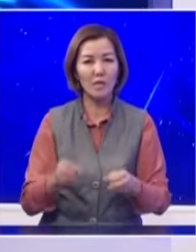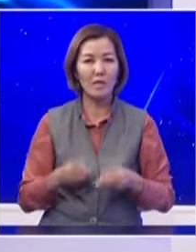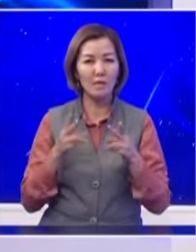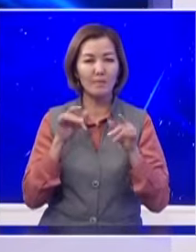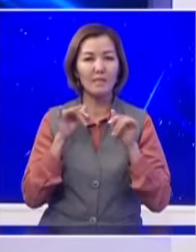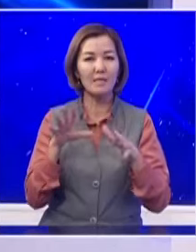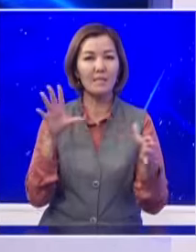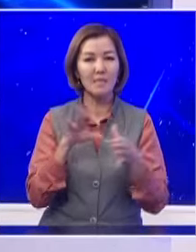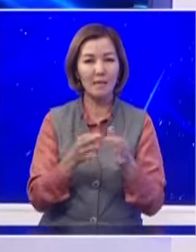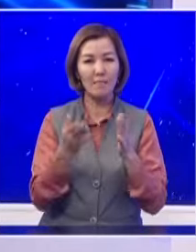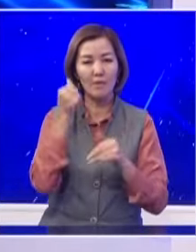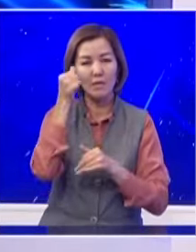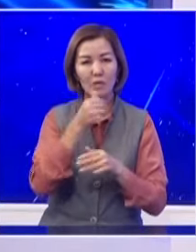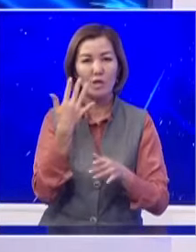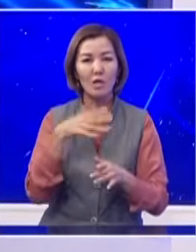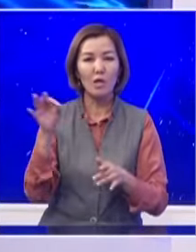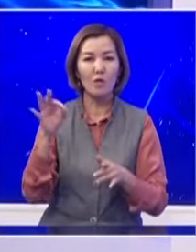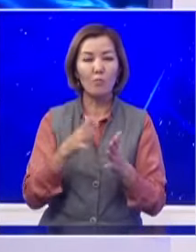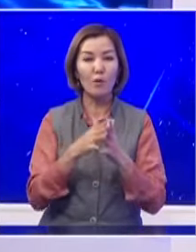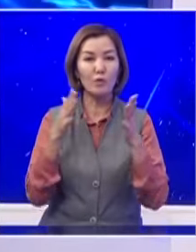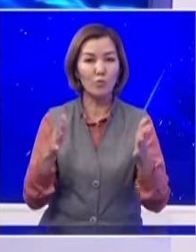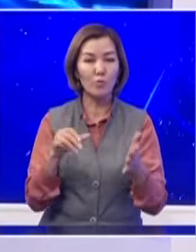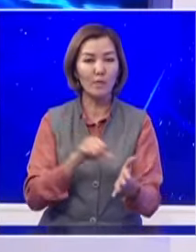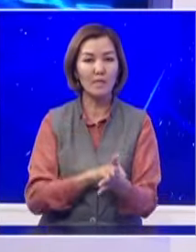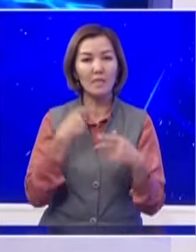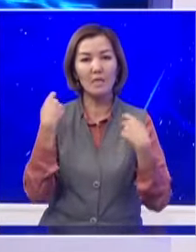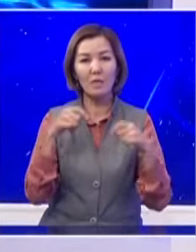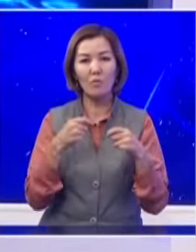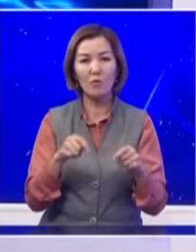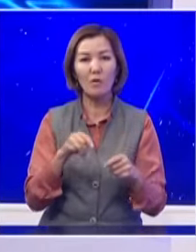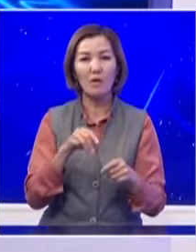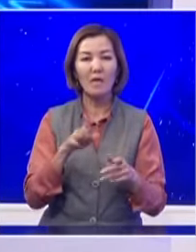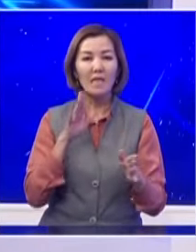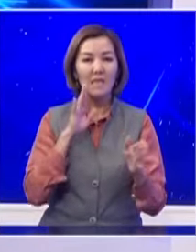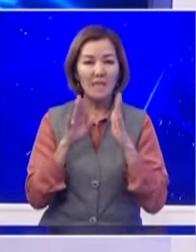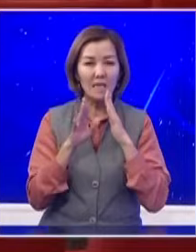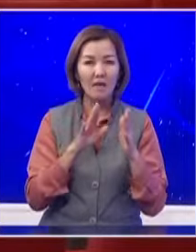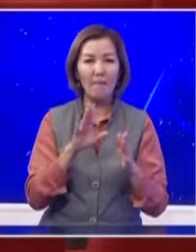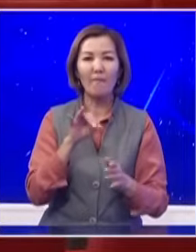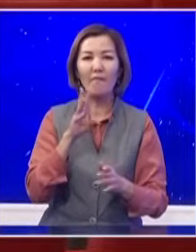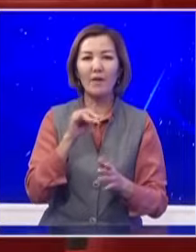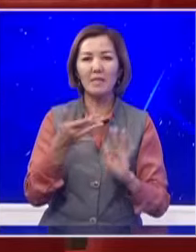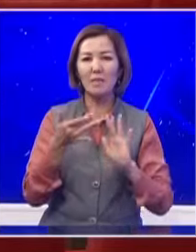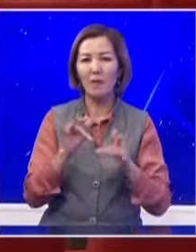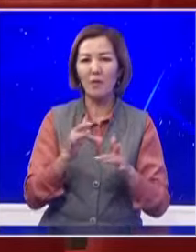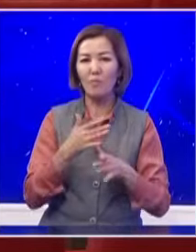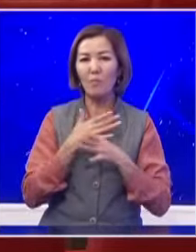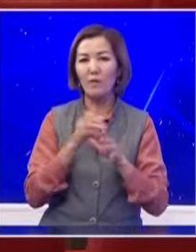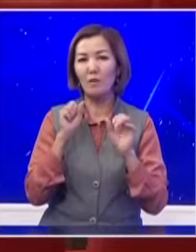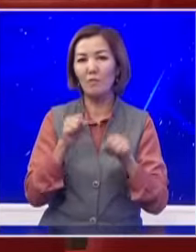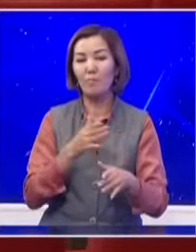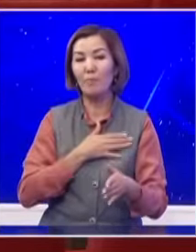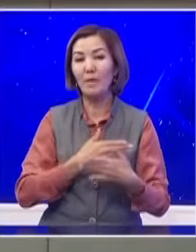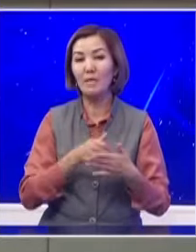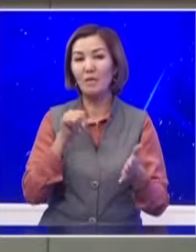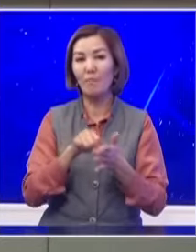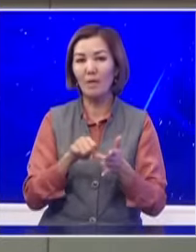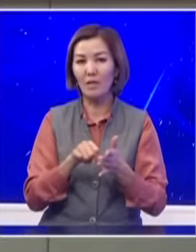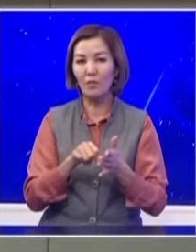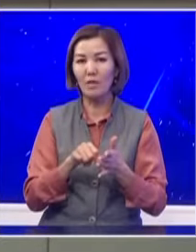Бұл былтырғы көрсеткіштен 50%-ға көп. Есірткі саудалаушылар Telegram, WhatsApp сынды әлеуметтік желілер мүмкіндігін белсенді